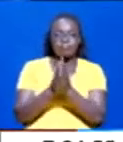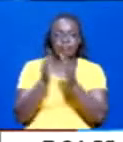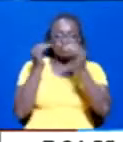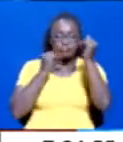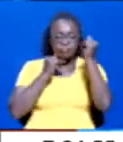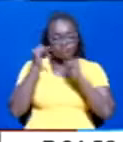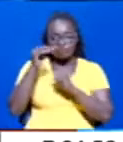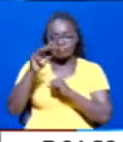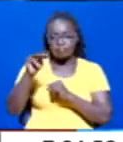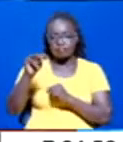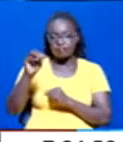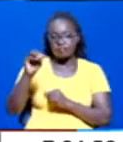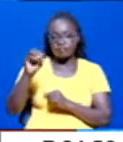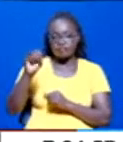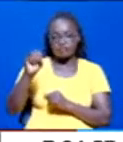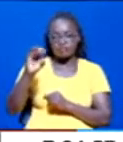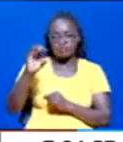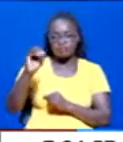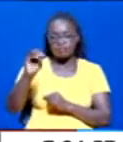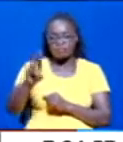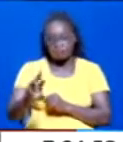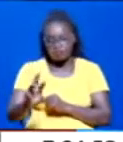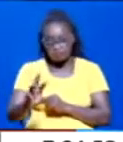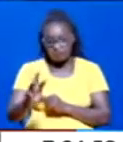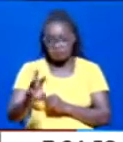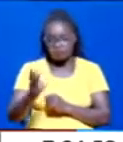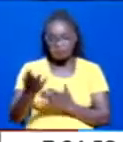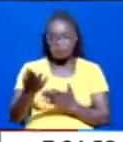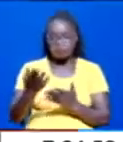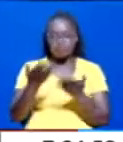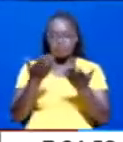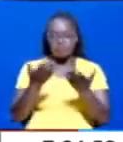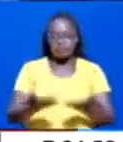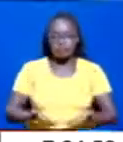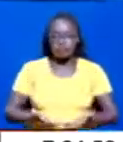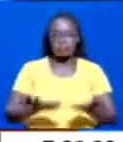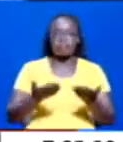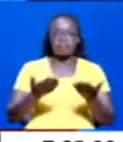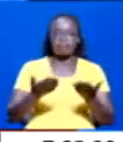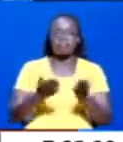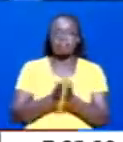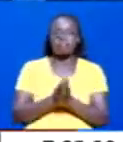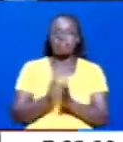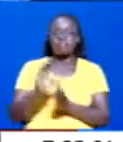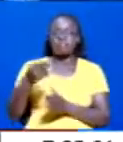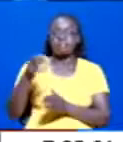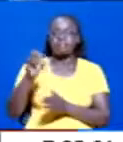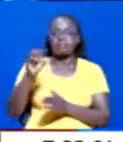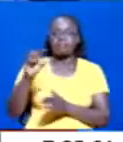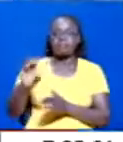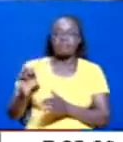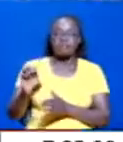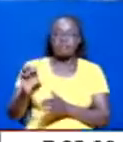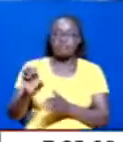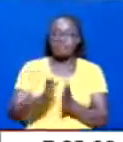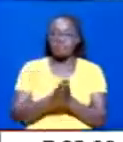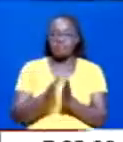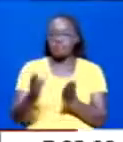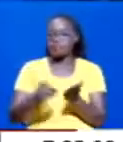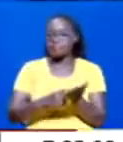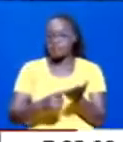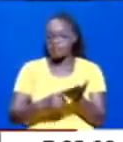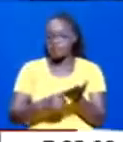Moscow nchini Urusi. Bondia wa uzani wa light fly Abednego Matilu, Pauline Chege wa uzani wa fedha, bondia wa uzani wa Bantam Samuel